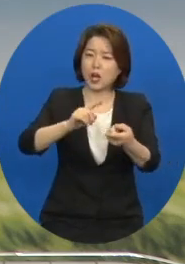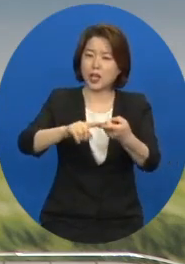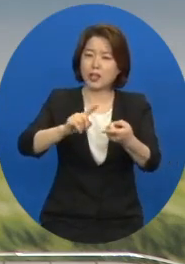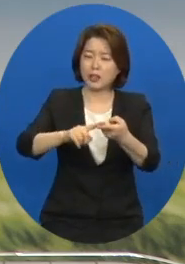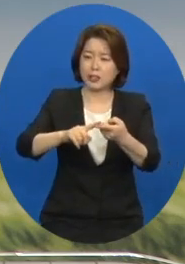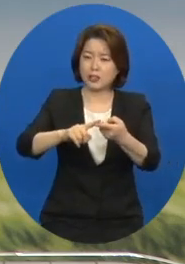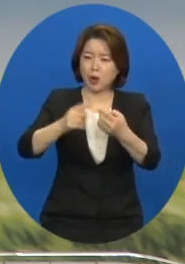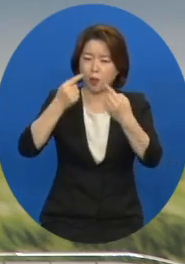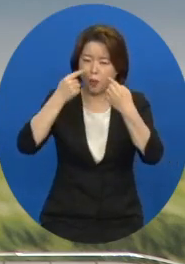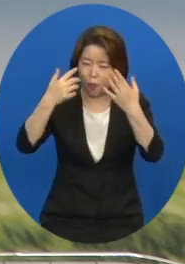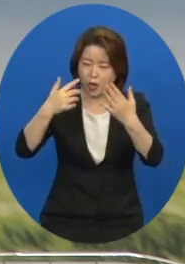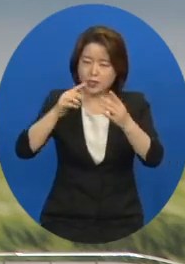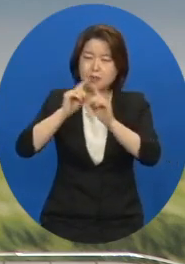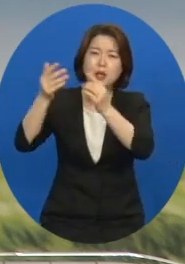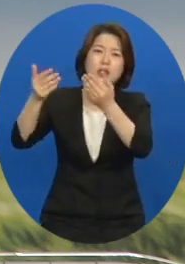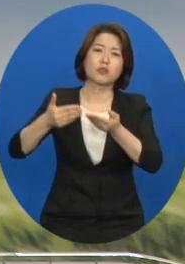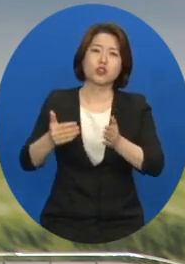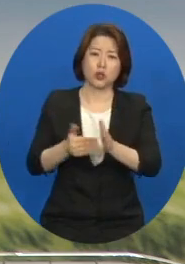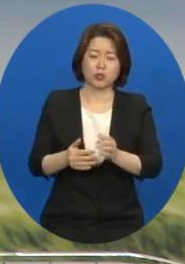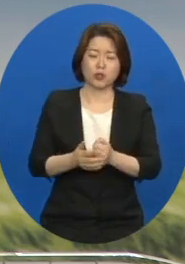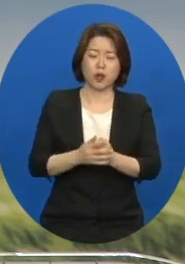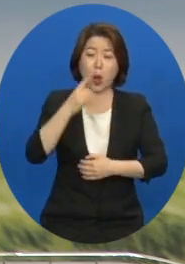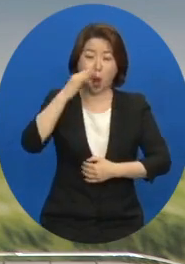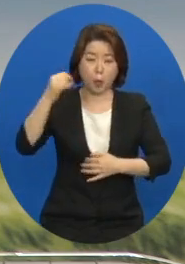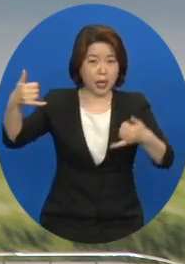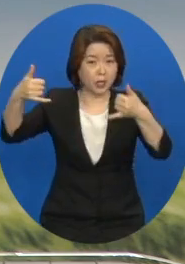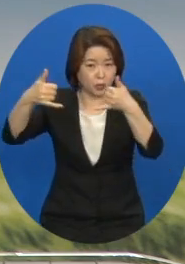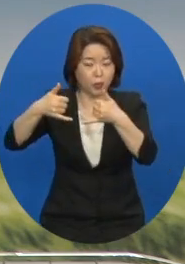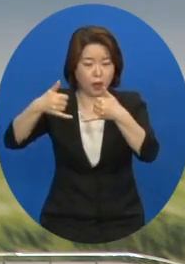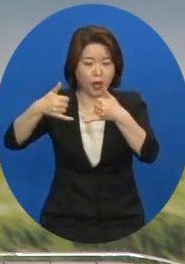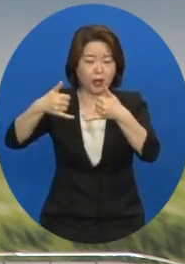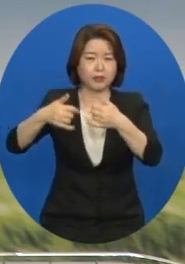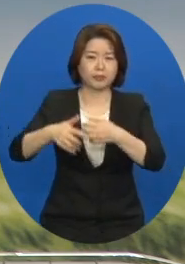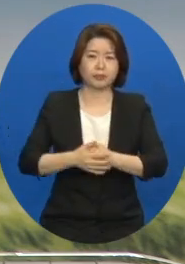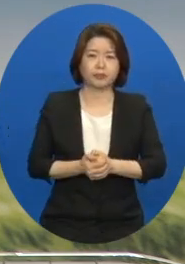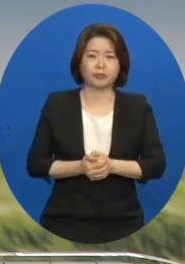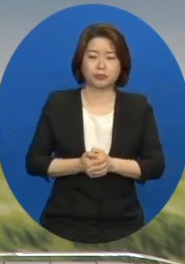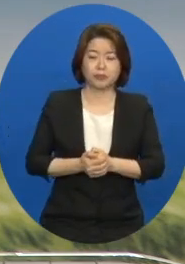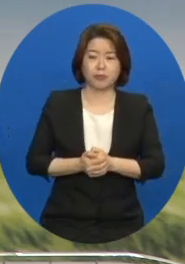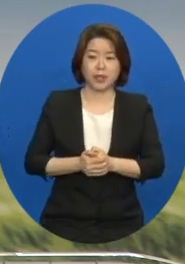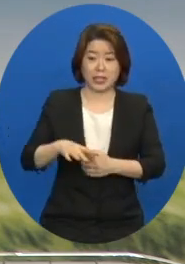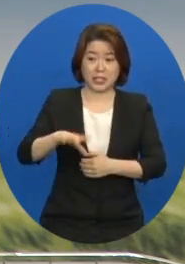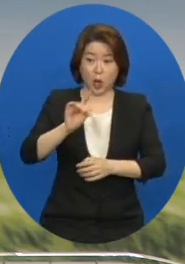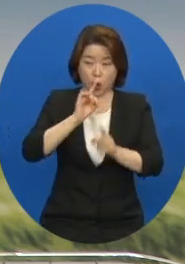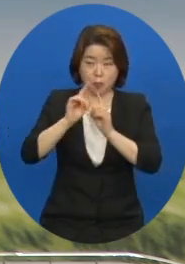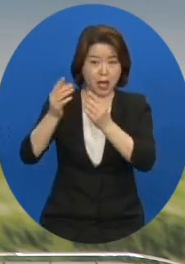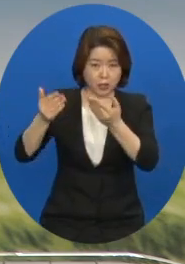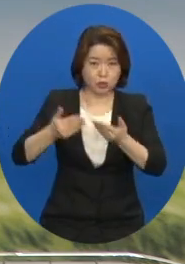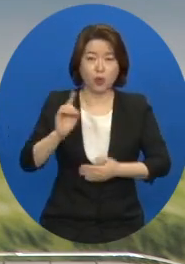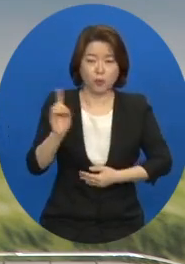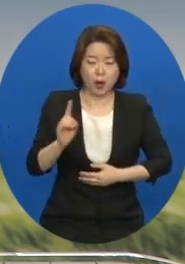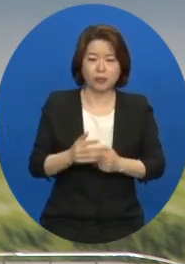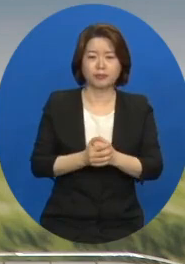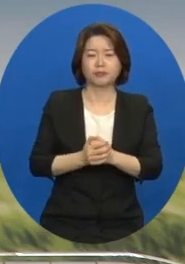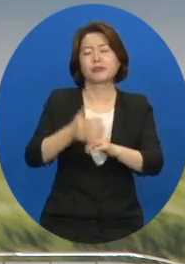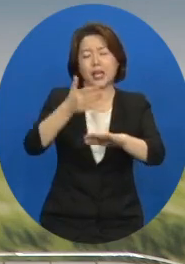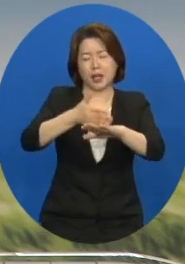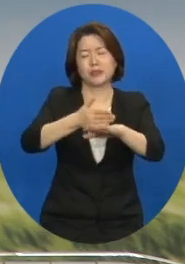명확하게 해주셨어요. 어머님과 통화 연결이 됐는데 대뜸 하시는 이야기가